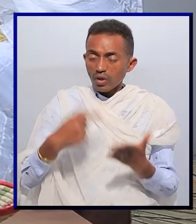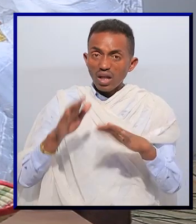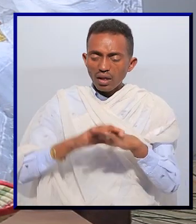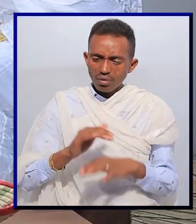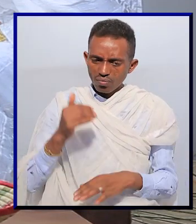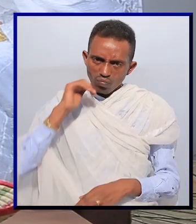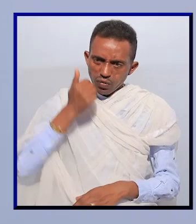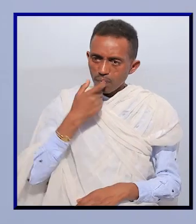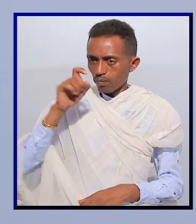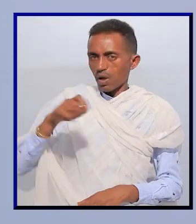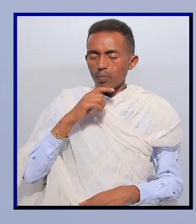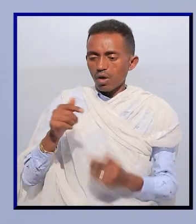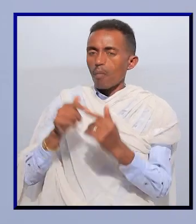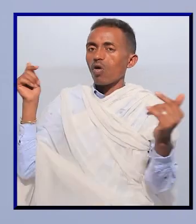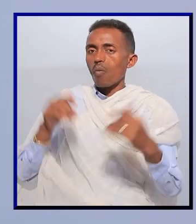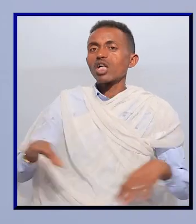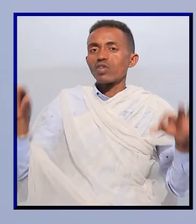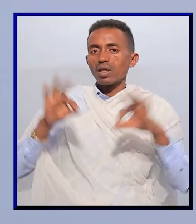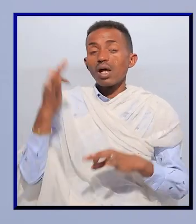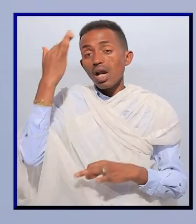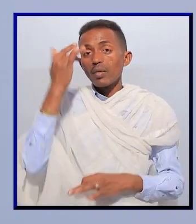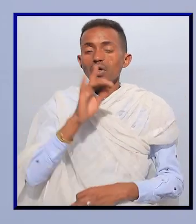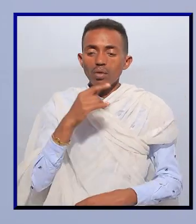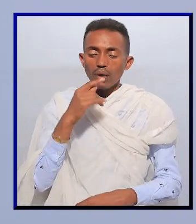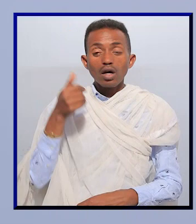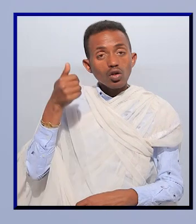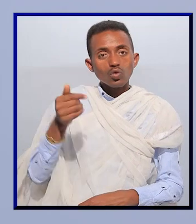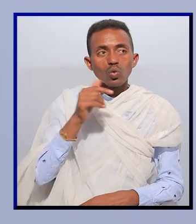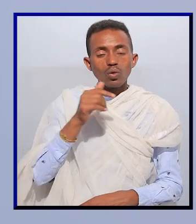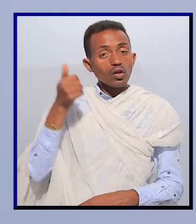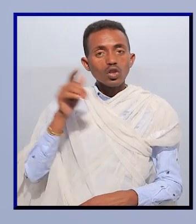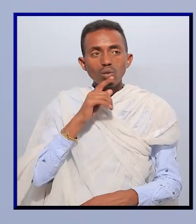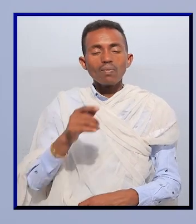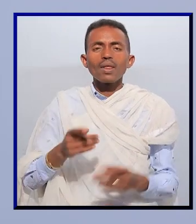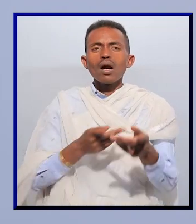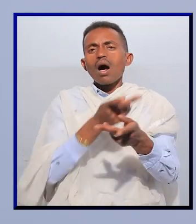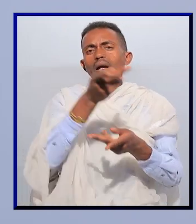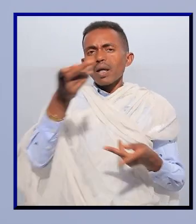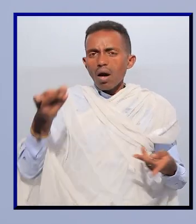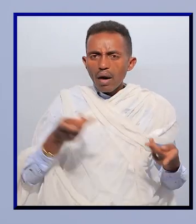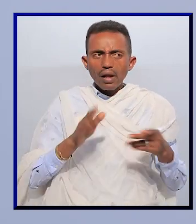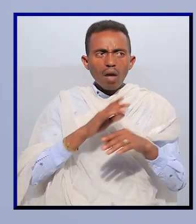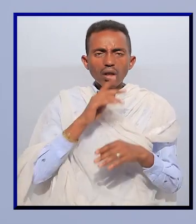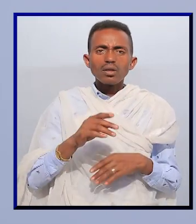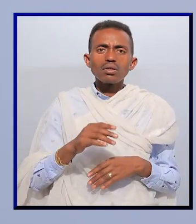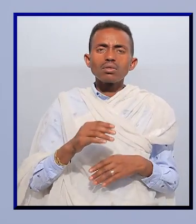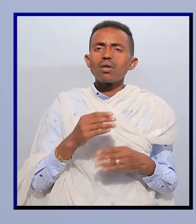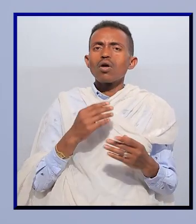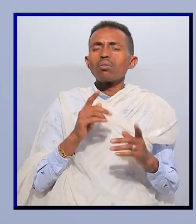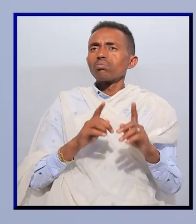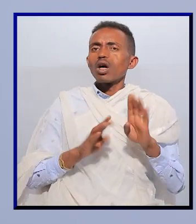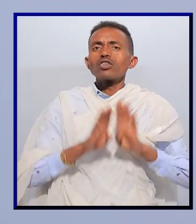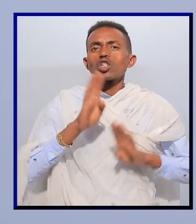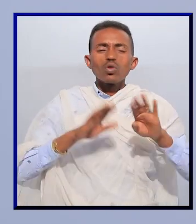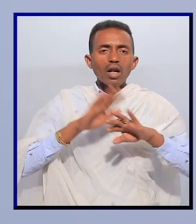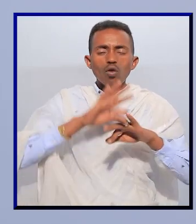እዛ ላይ ማሳፈር ያስፈልጋል፣ መቃወም ያስፈልጋል። ለምን እነሱ አደባባይ ላይ ትራንስፖርት ቦታ